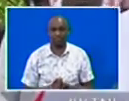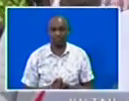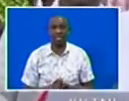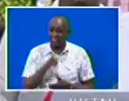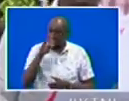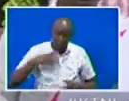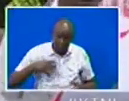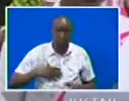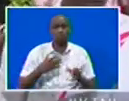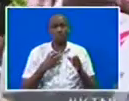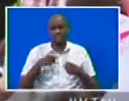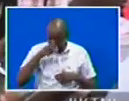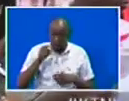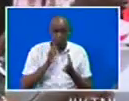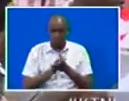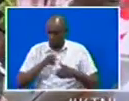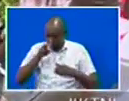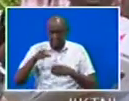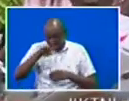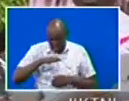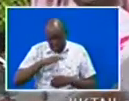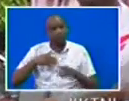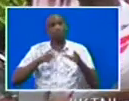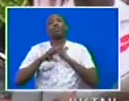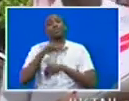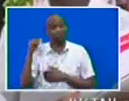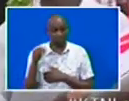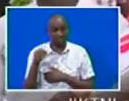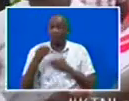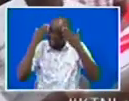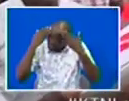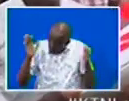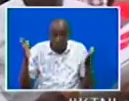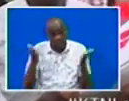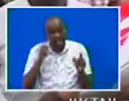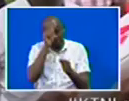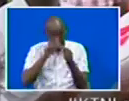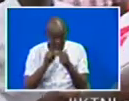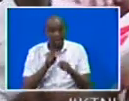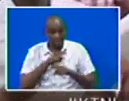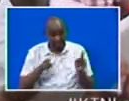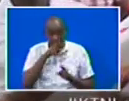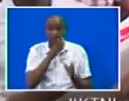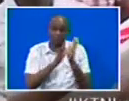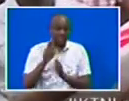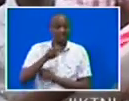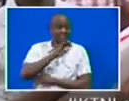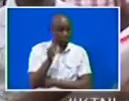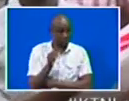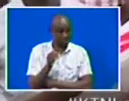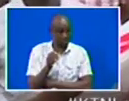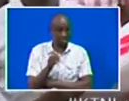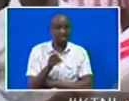Wanajiami kupamia mahali hapa waibe. Hatujui ni wapi ya swa, lakini ilikuwa ni town hii. Ndio